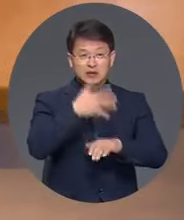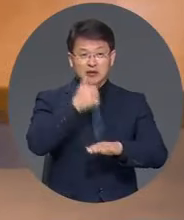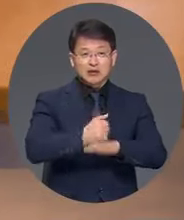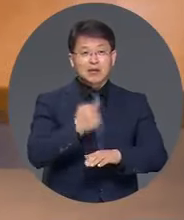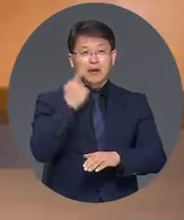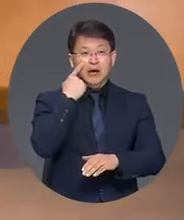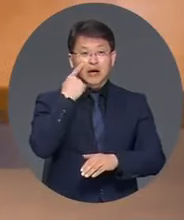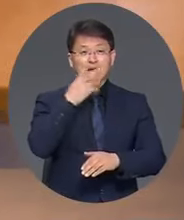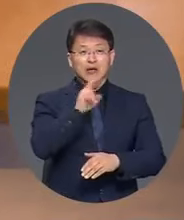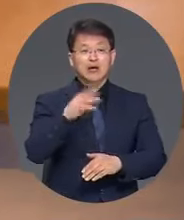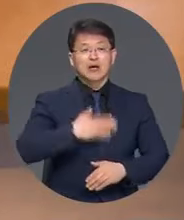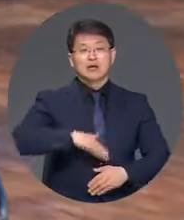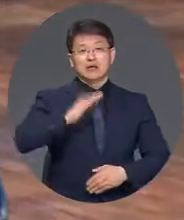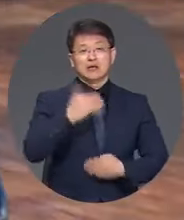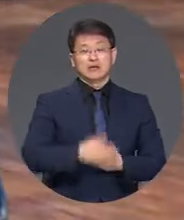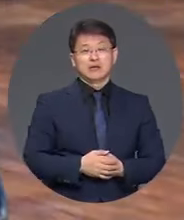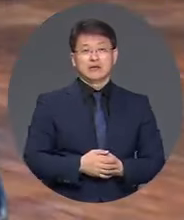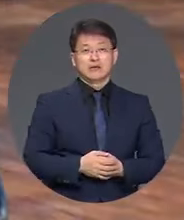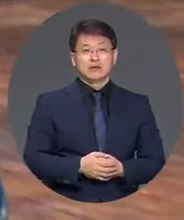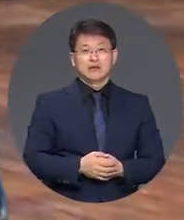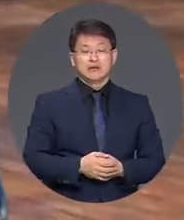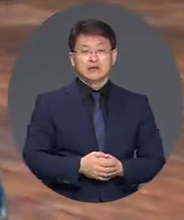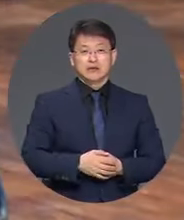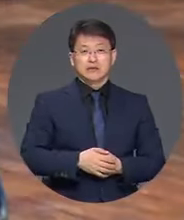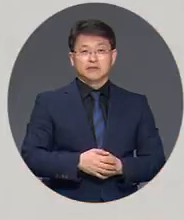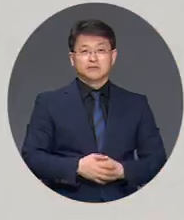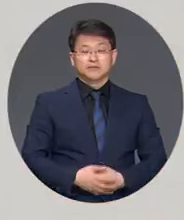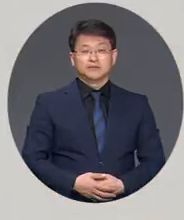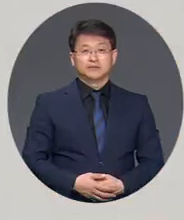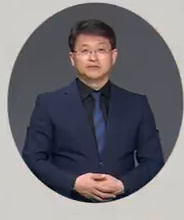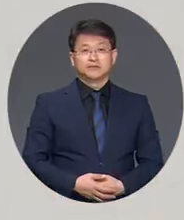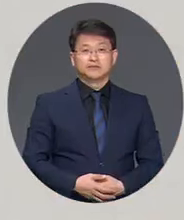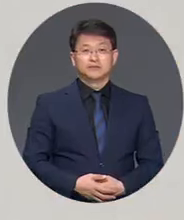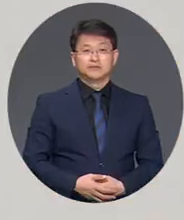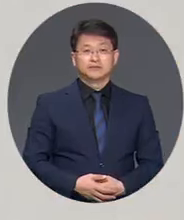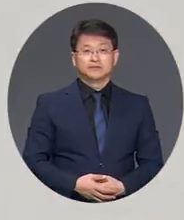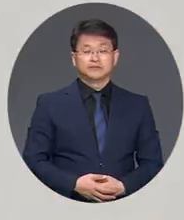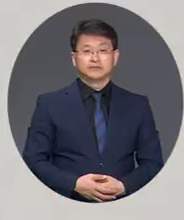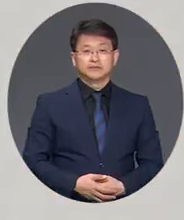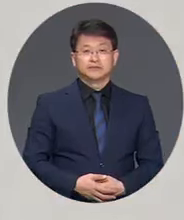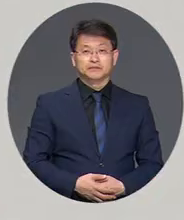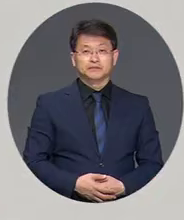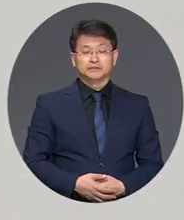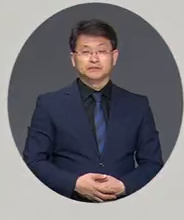결과를 지켜봐야 알겠죠. MBC 뉴스 김태석입니다.